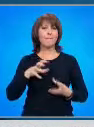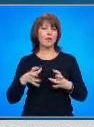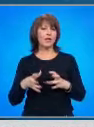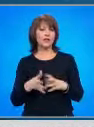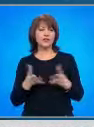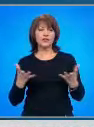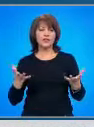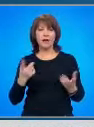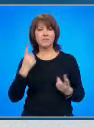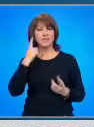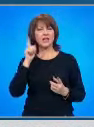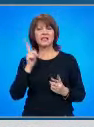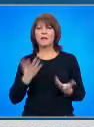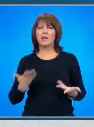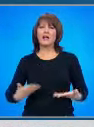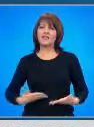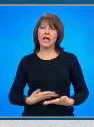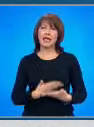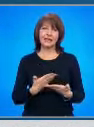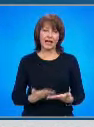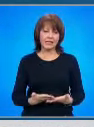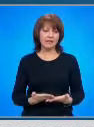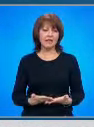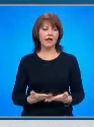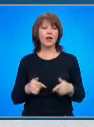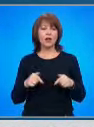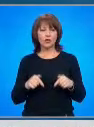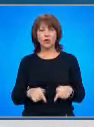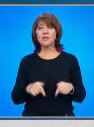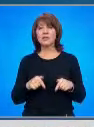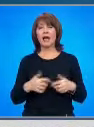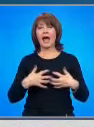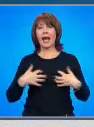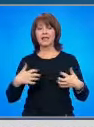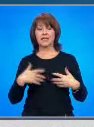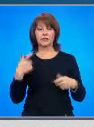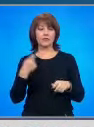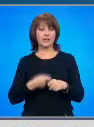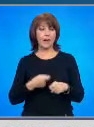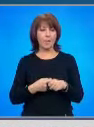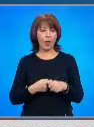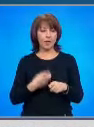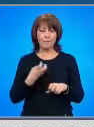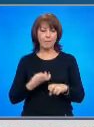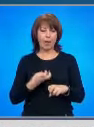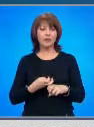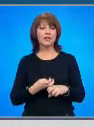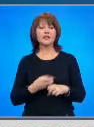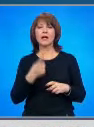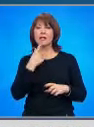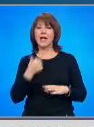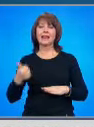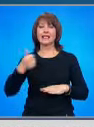знам какви са интересите и не ме вълнува за това нещо. Сменяме ръководството на Александровска болница и от днес